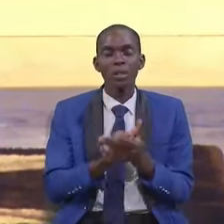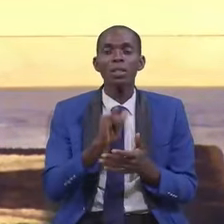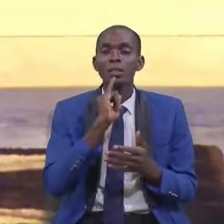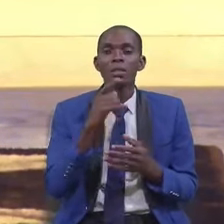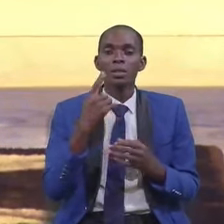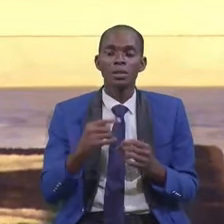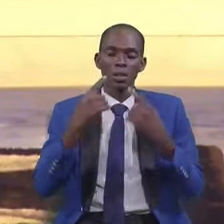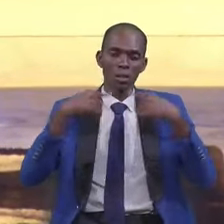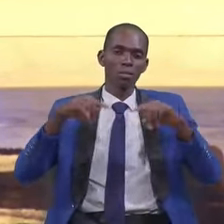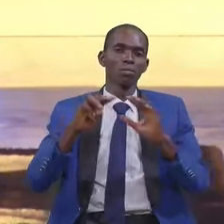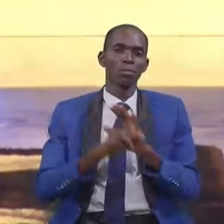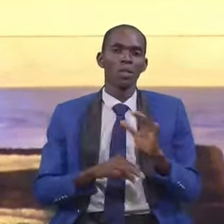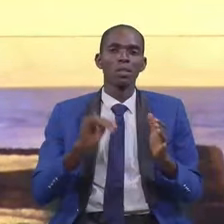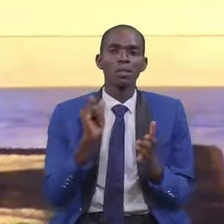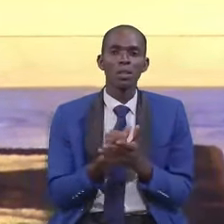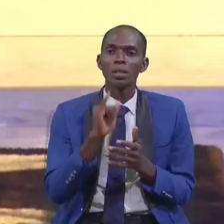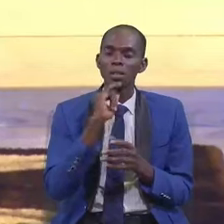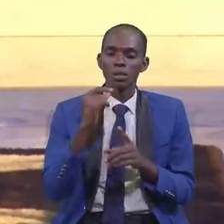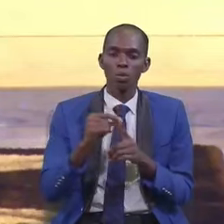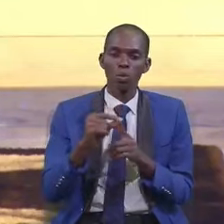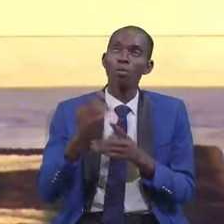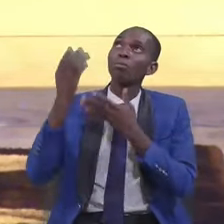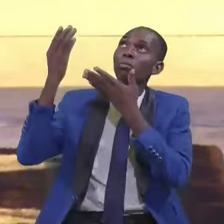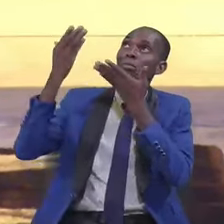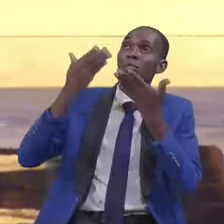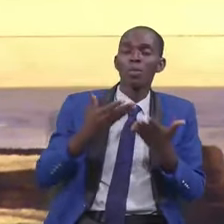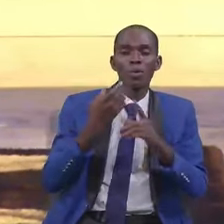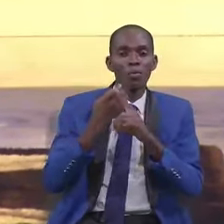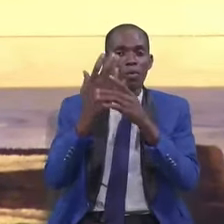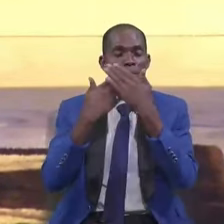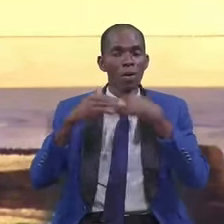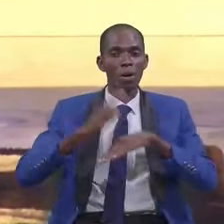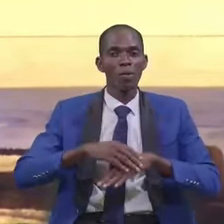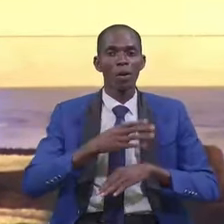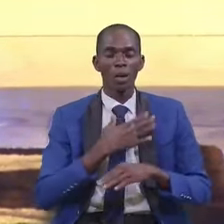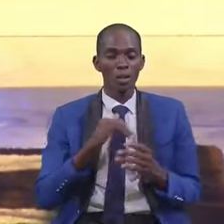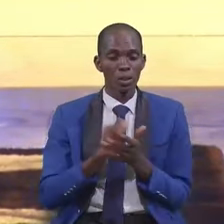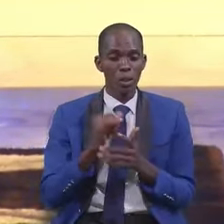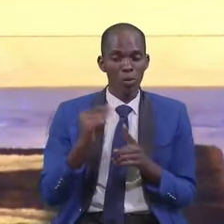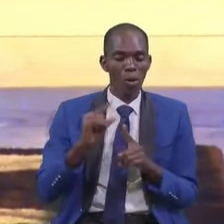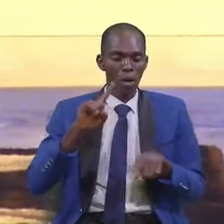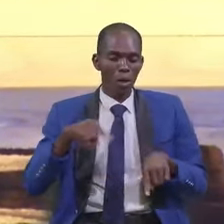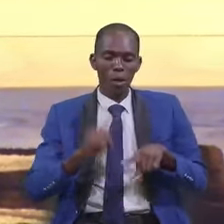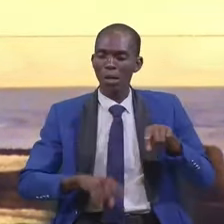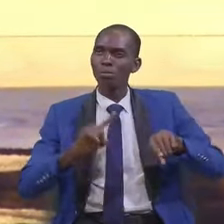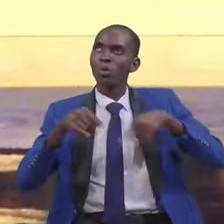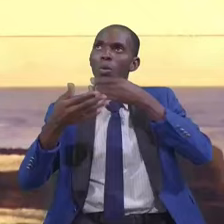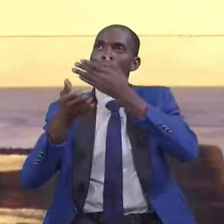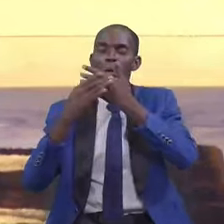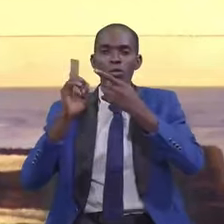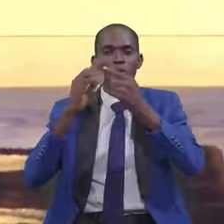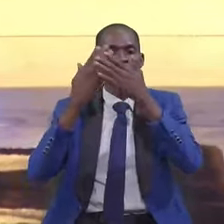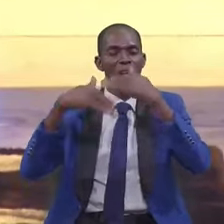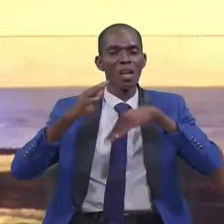affranchi. C'est la proclamation, c'est la parole venue du ciel. Et la parole ne peut pas retourner au ciel